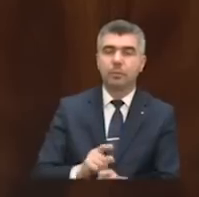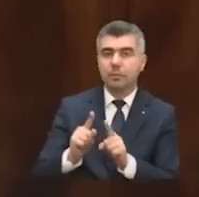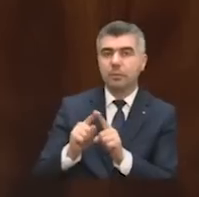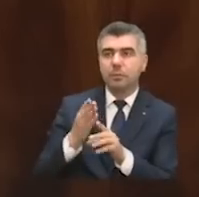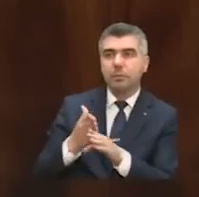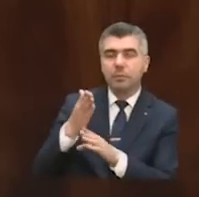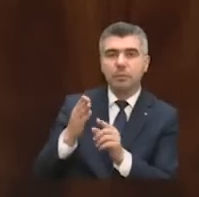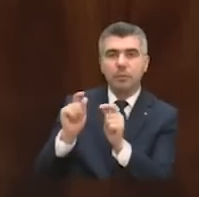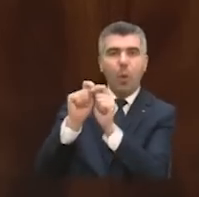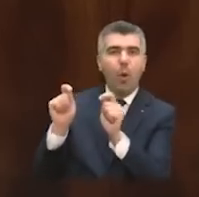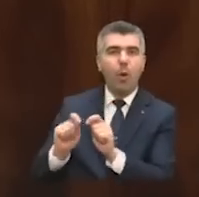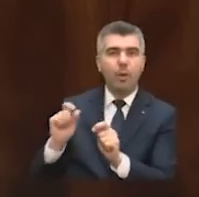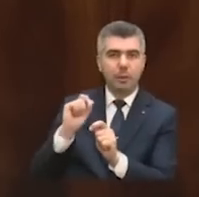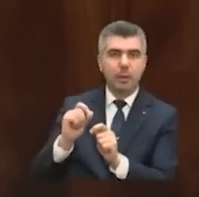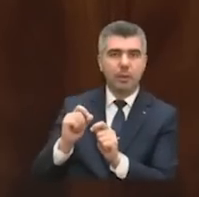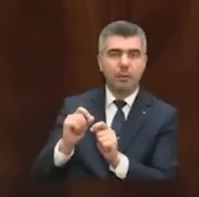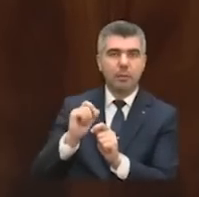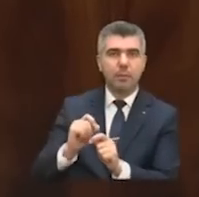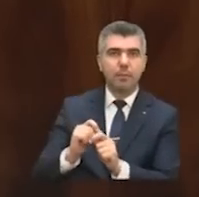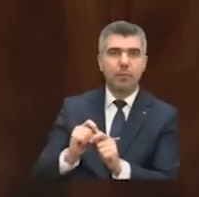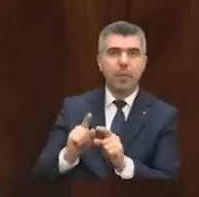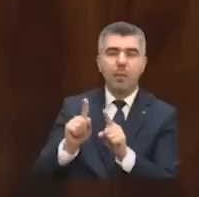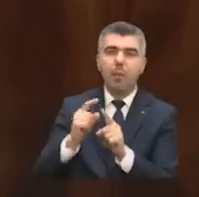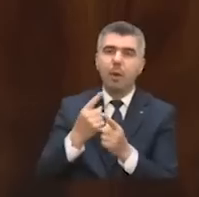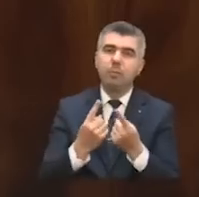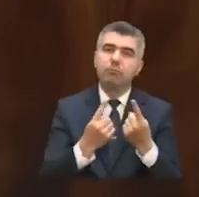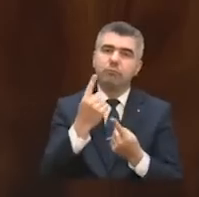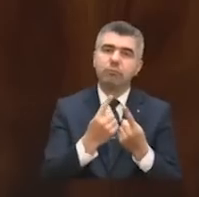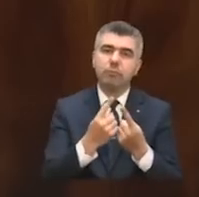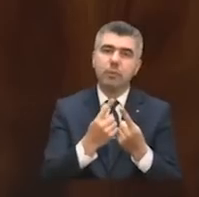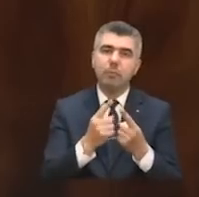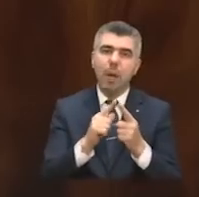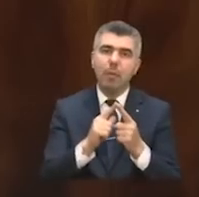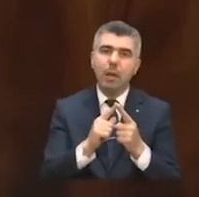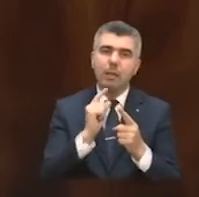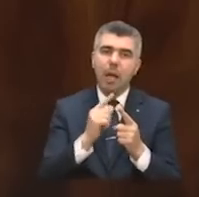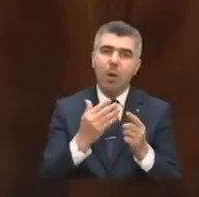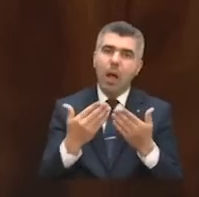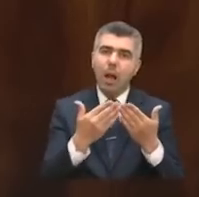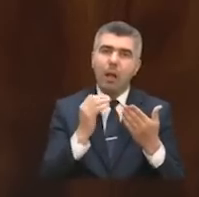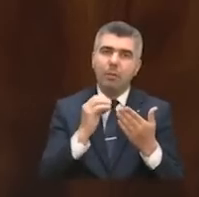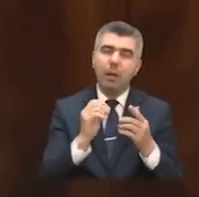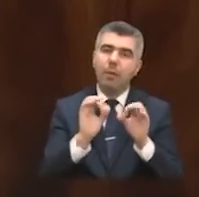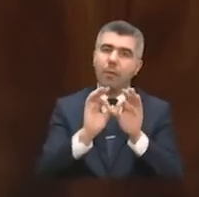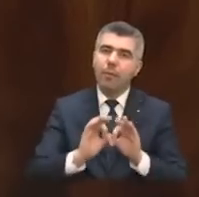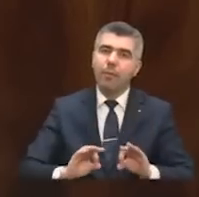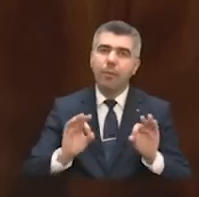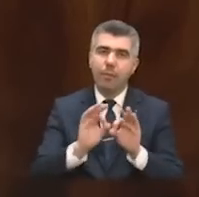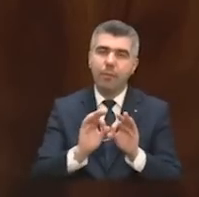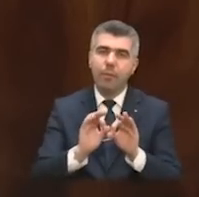الاستقطاب المفتوح ما عندوش ظهر انه او النقاط ديالو ما يمكنوش ليه باش يدخل